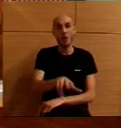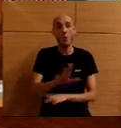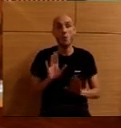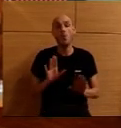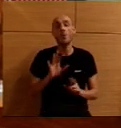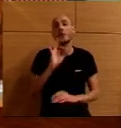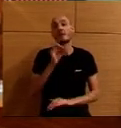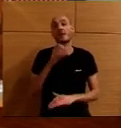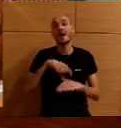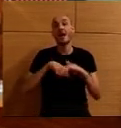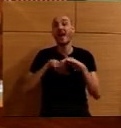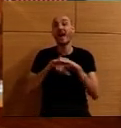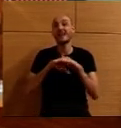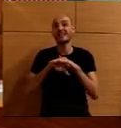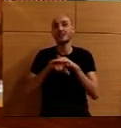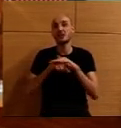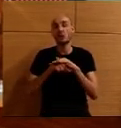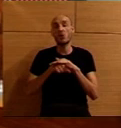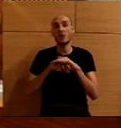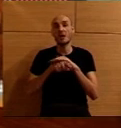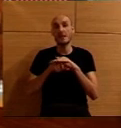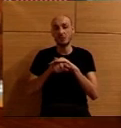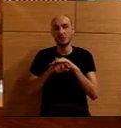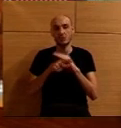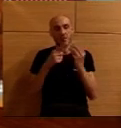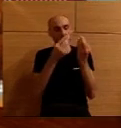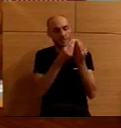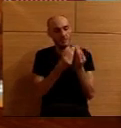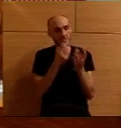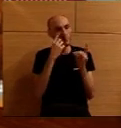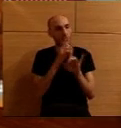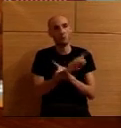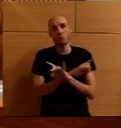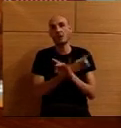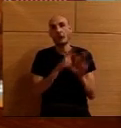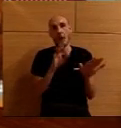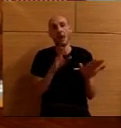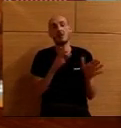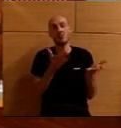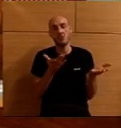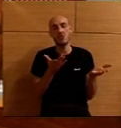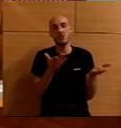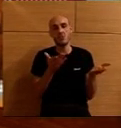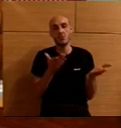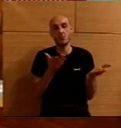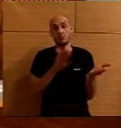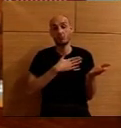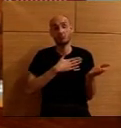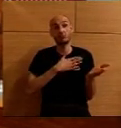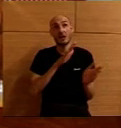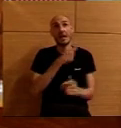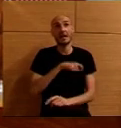dic que és un índex que diu ben a les clares com funciona de forma genèrica, estem liderant